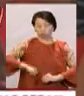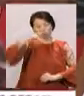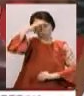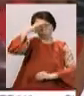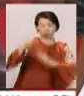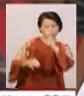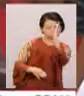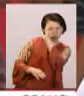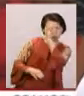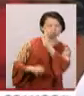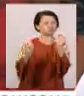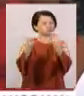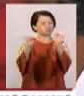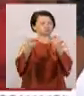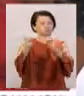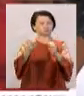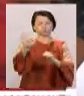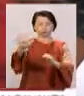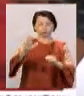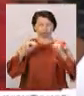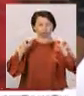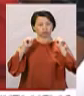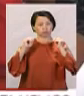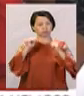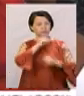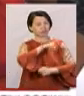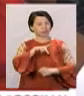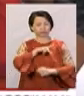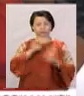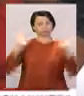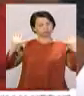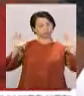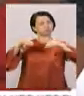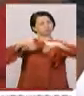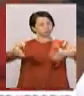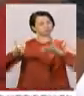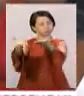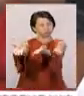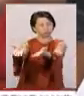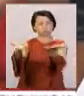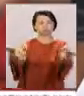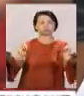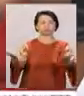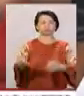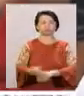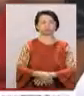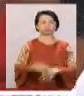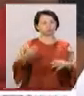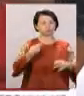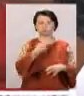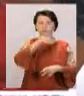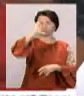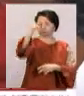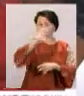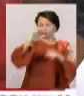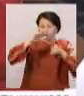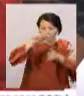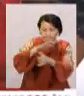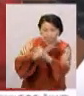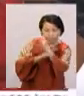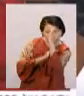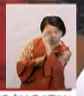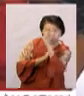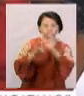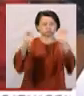KKMM, privacy itu memang penting. Kalau berkenaan berkait melibatkan internet, kita tidak pernah menceroboh